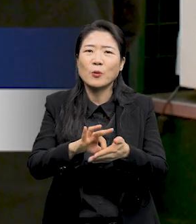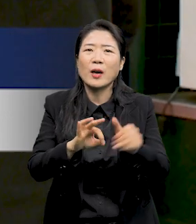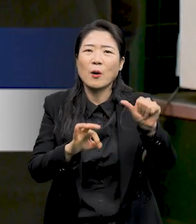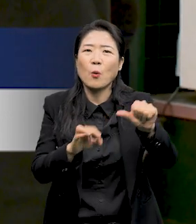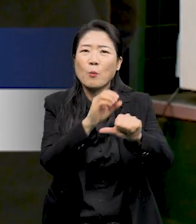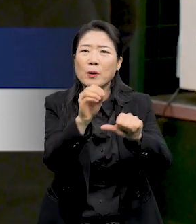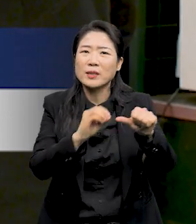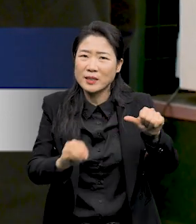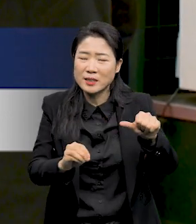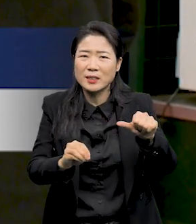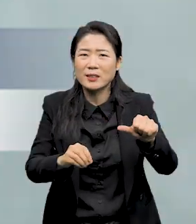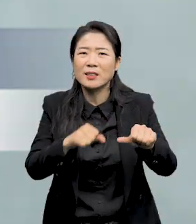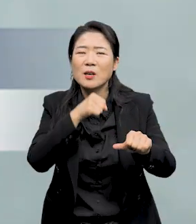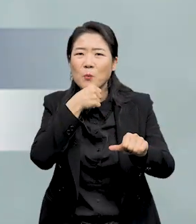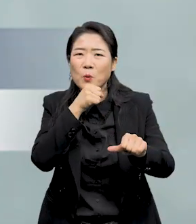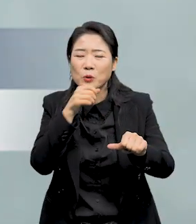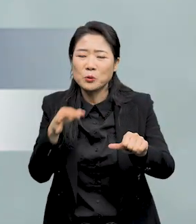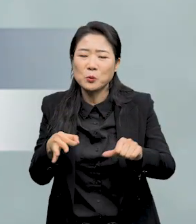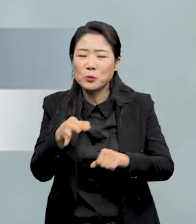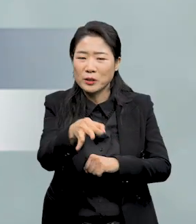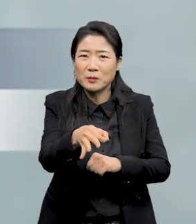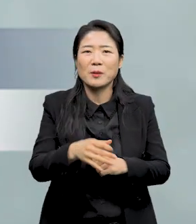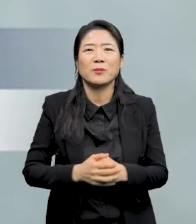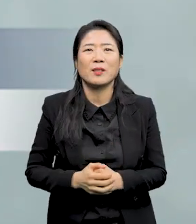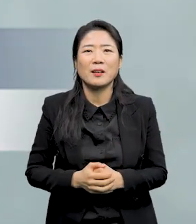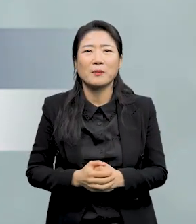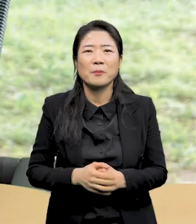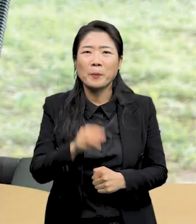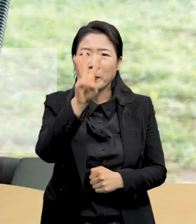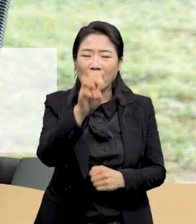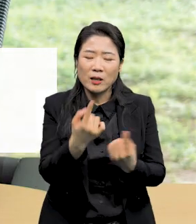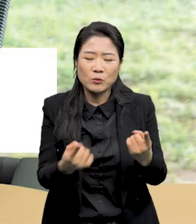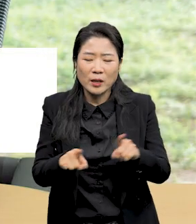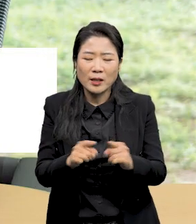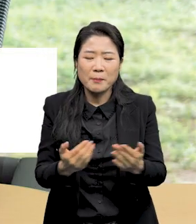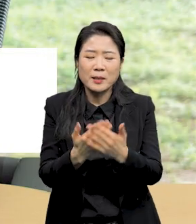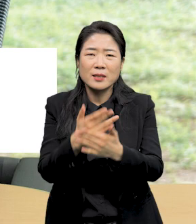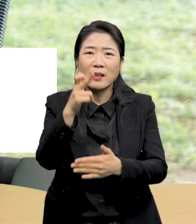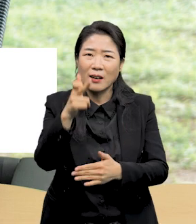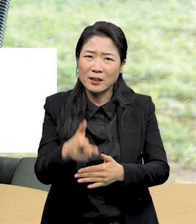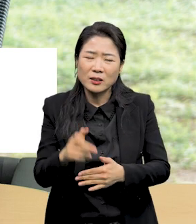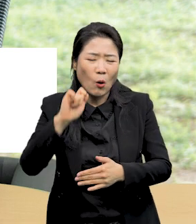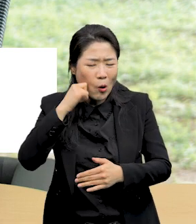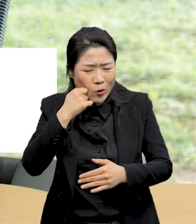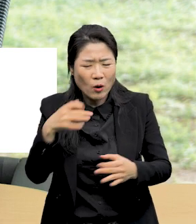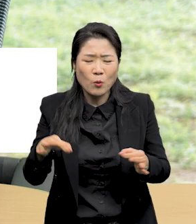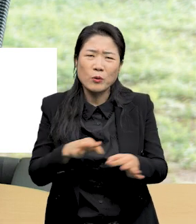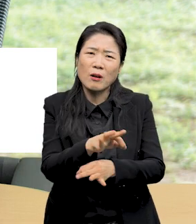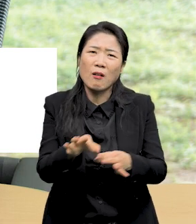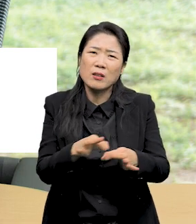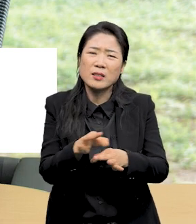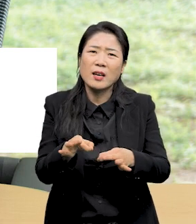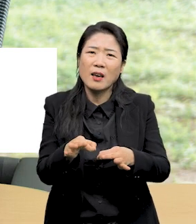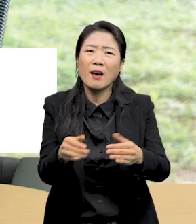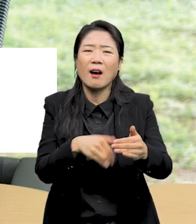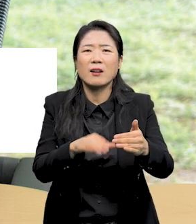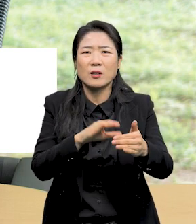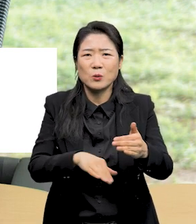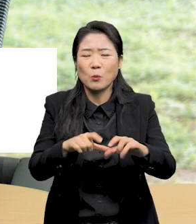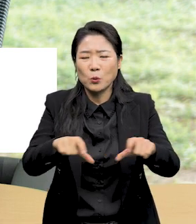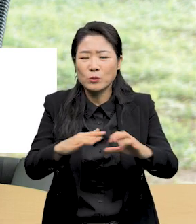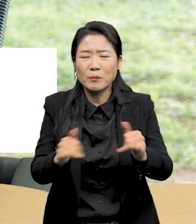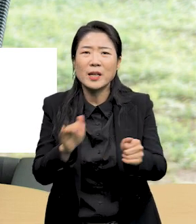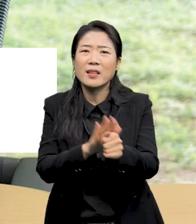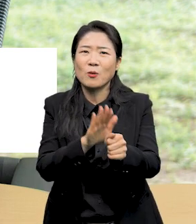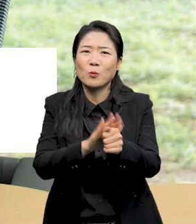이용금액의 5% 캐시백 형태로 지원합니다 광주 상생 카드는 어려운 경제 상황에서 서민들에게